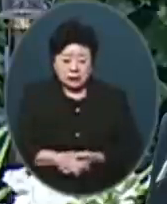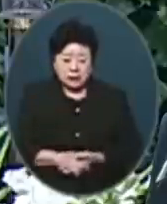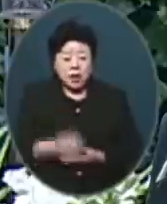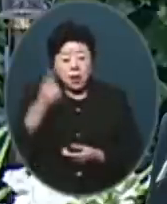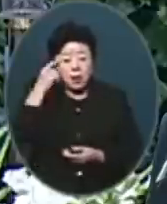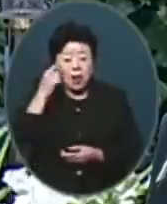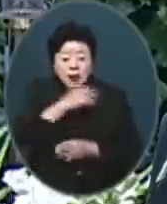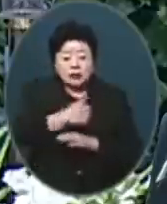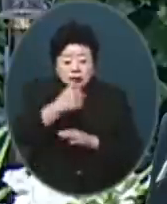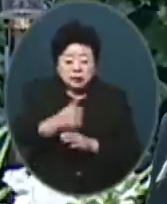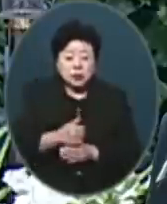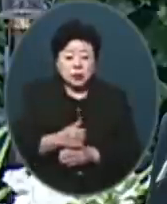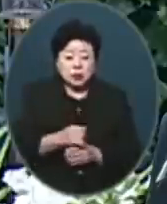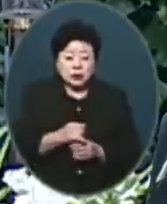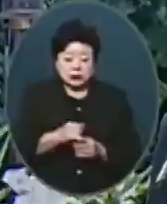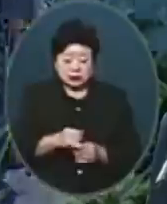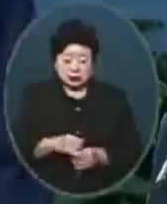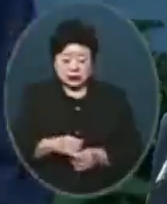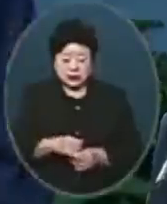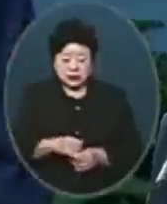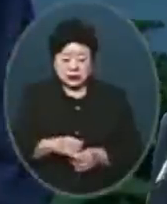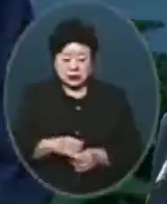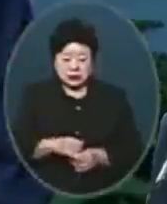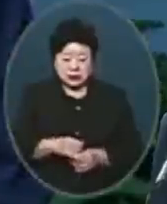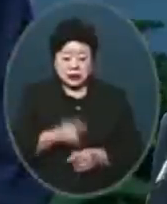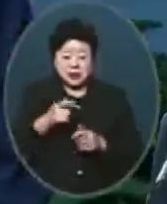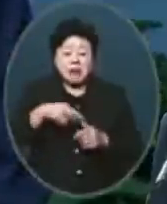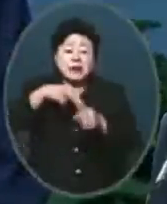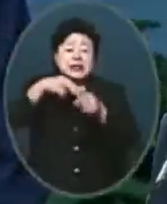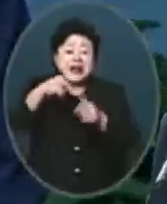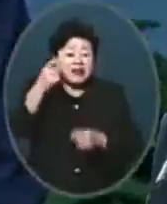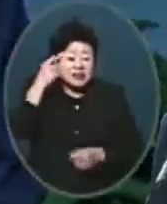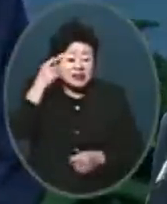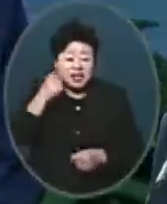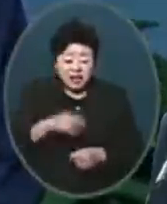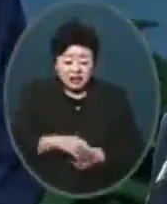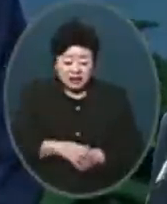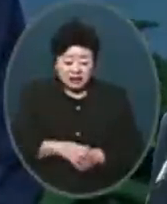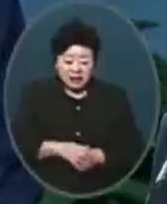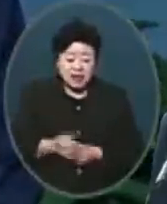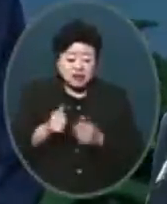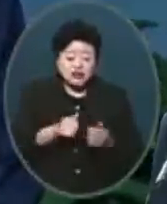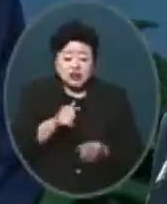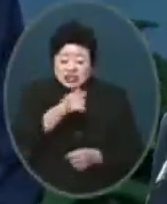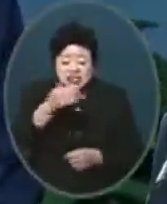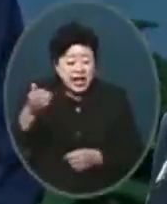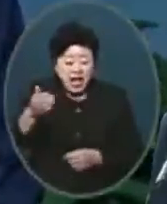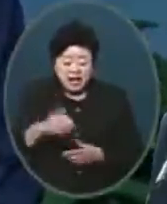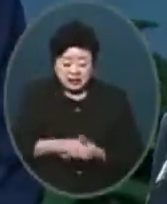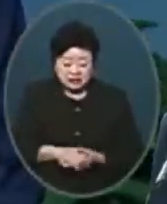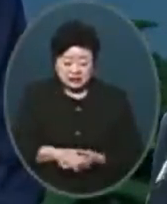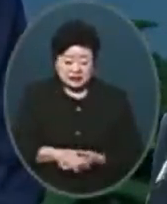왜 그리스도이면서 나무에 달려서 죽어가고 있느냐?